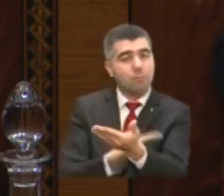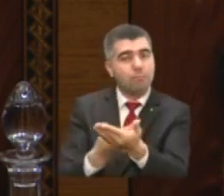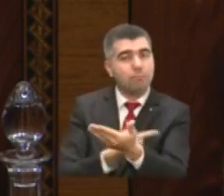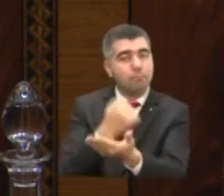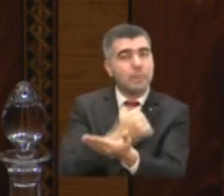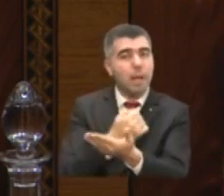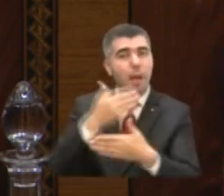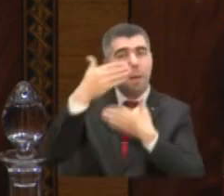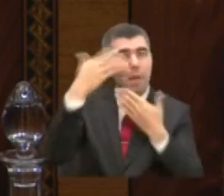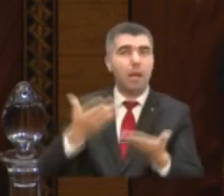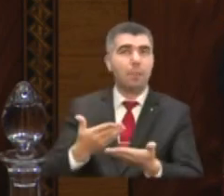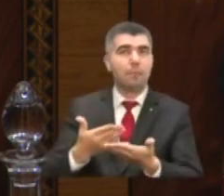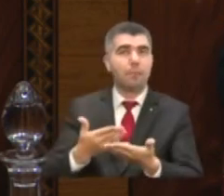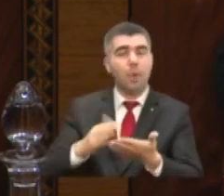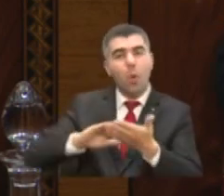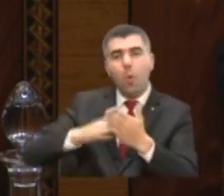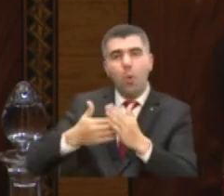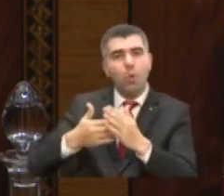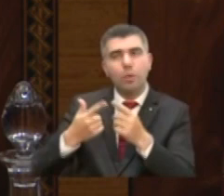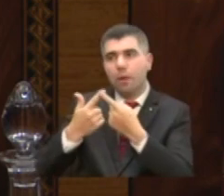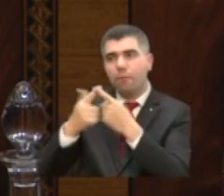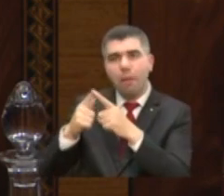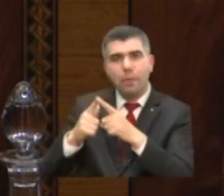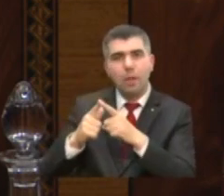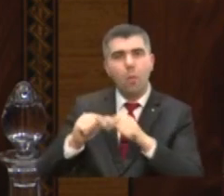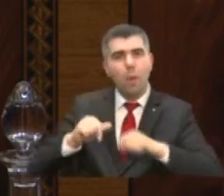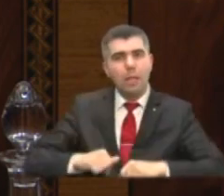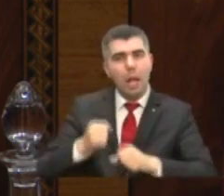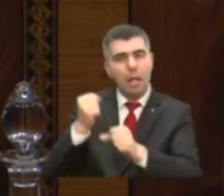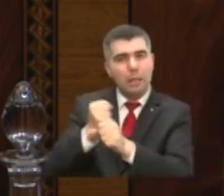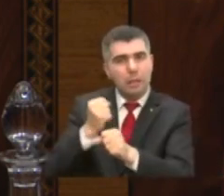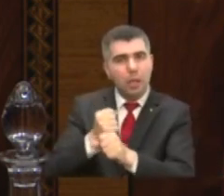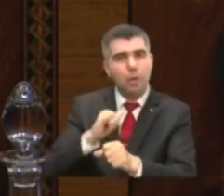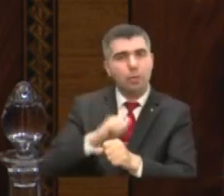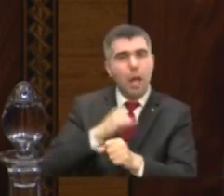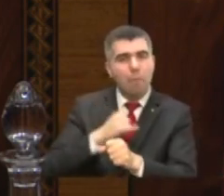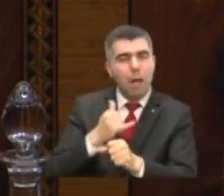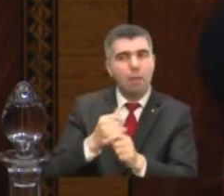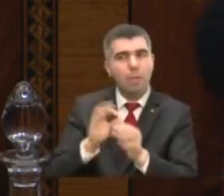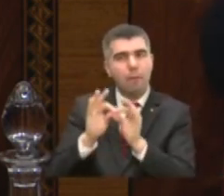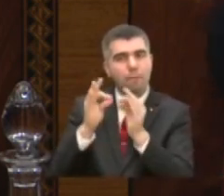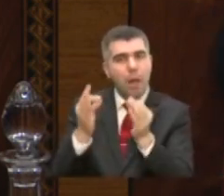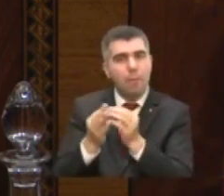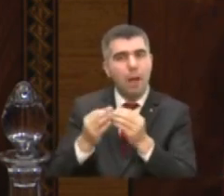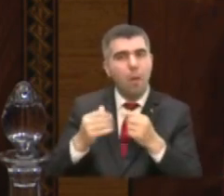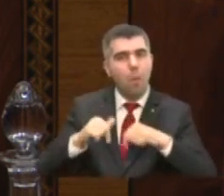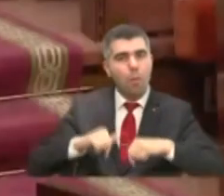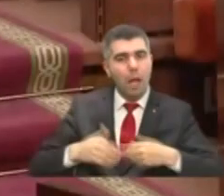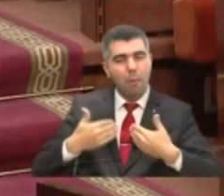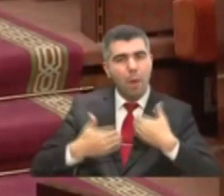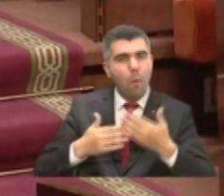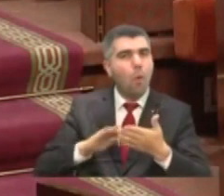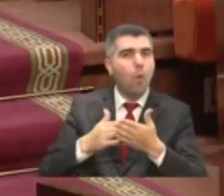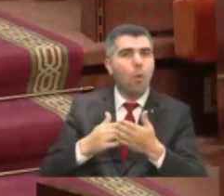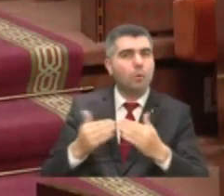يقيس هذا الموضوع جميع القطاعات الوزارية، من تشغيل، من شباب، من أسرة وتضامن. فغياب السياسات